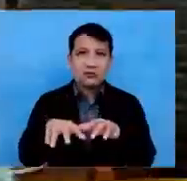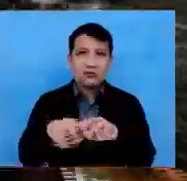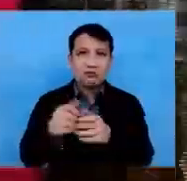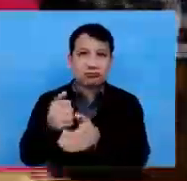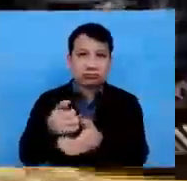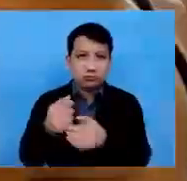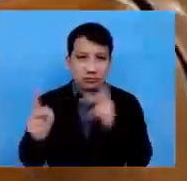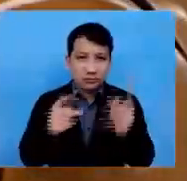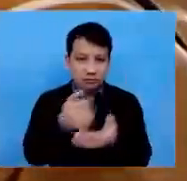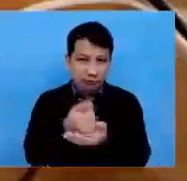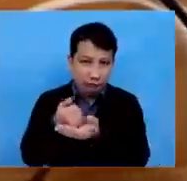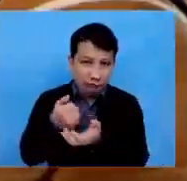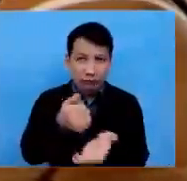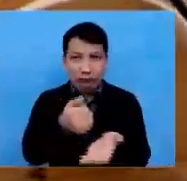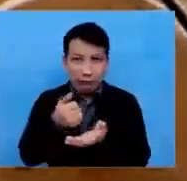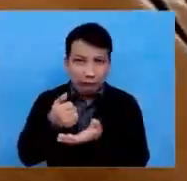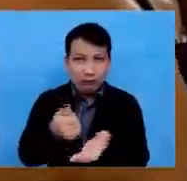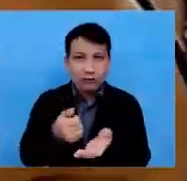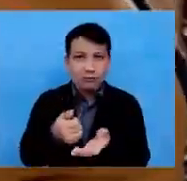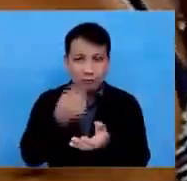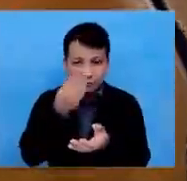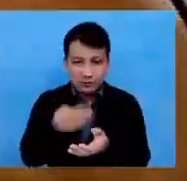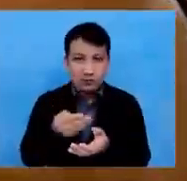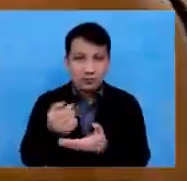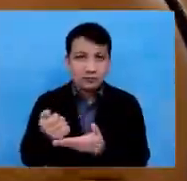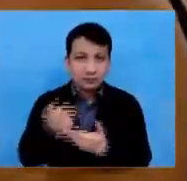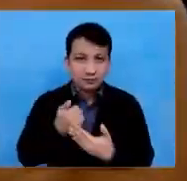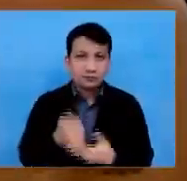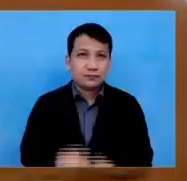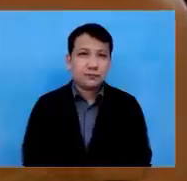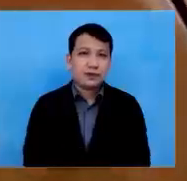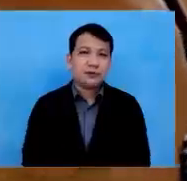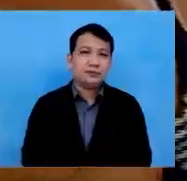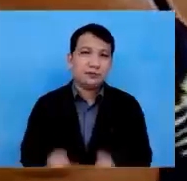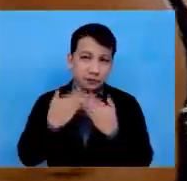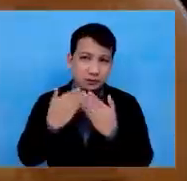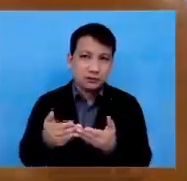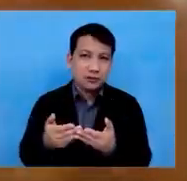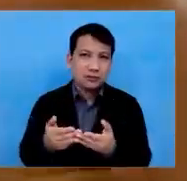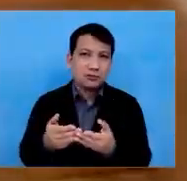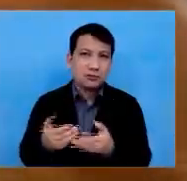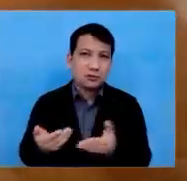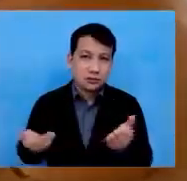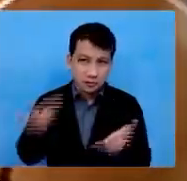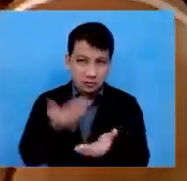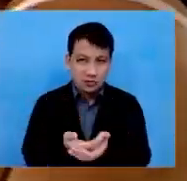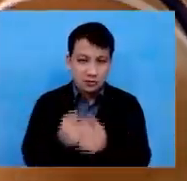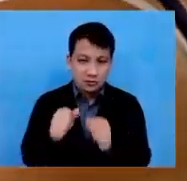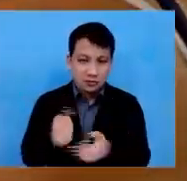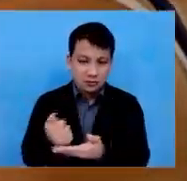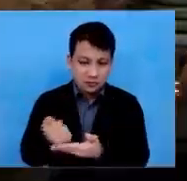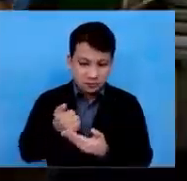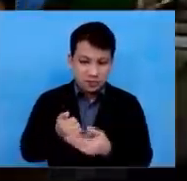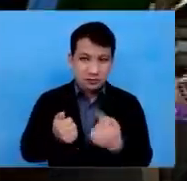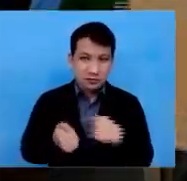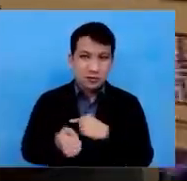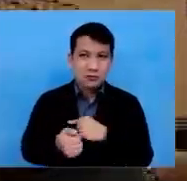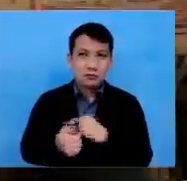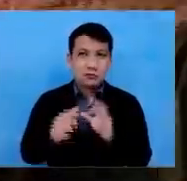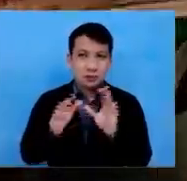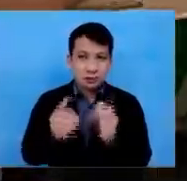tao, makakuha lang ng kaunting ayuda. Pasasalamat na rin po kami at nakarating yung ganitong tulong sa aming barangay.